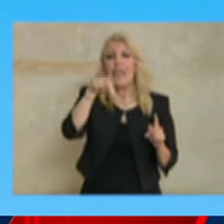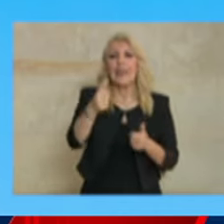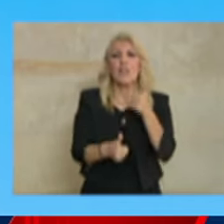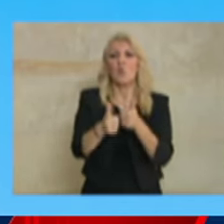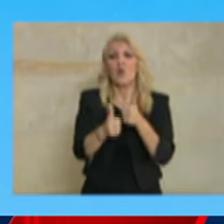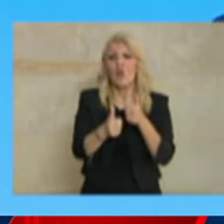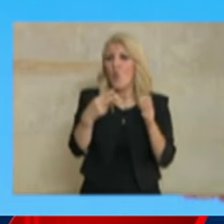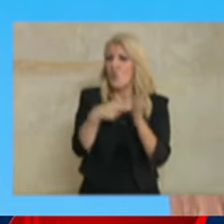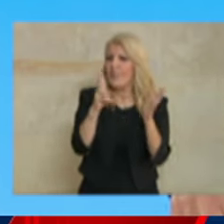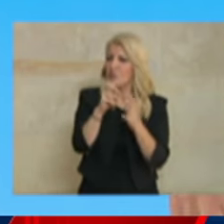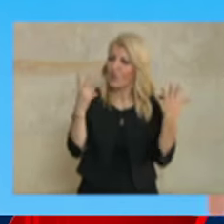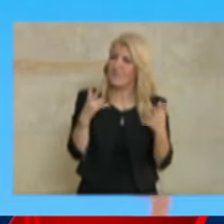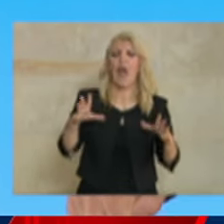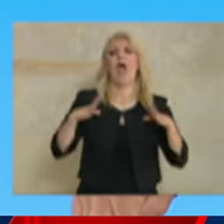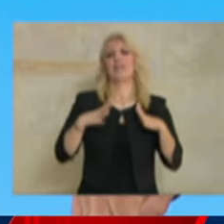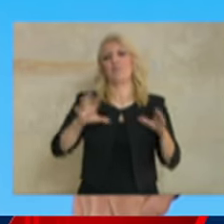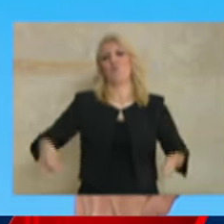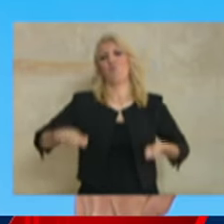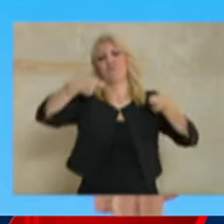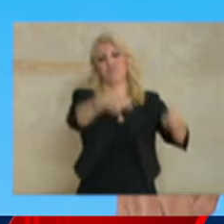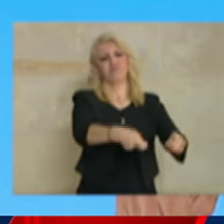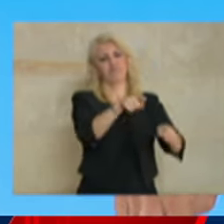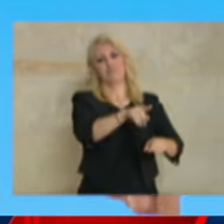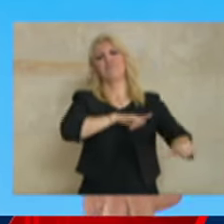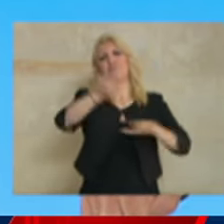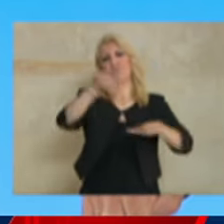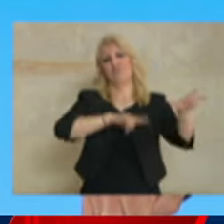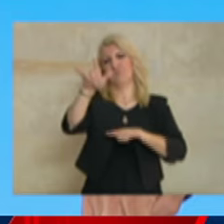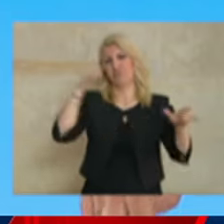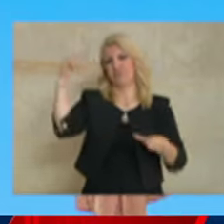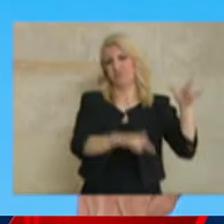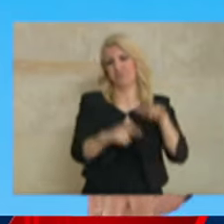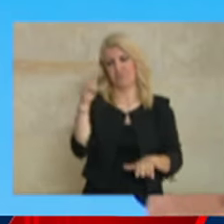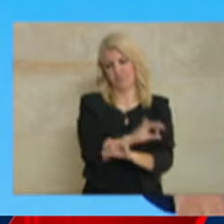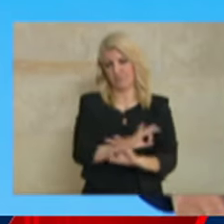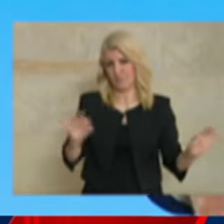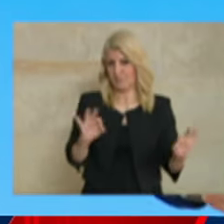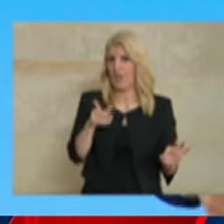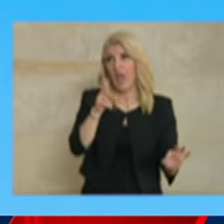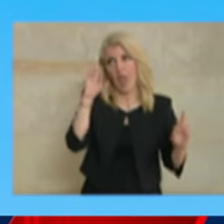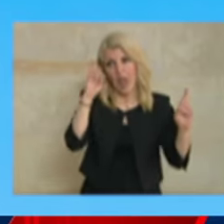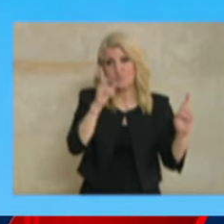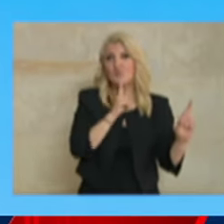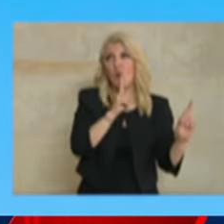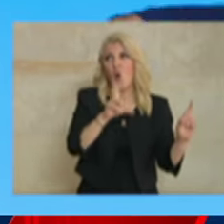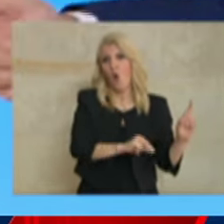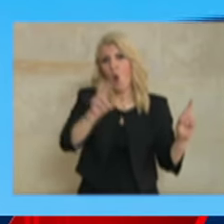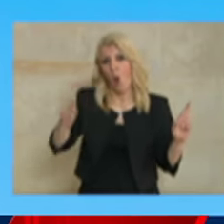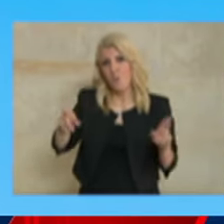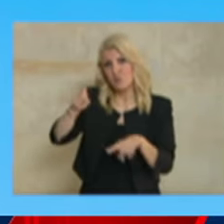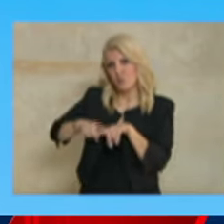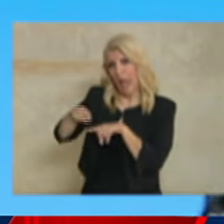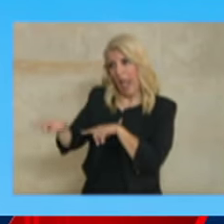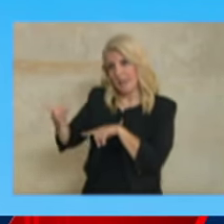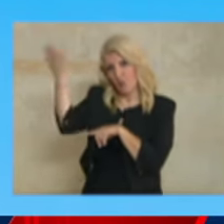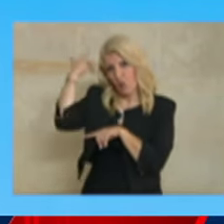την αξιοποίηση της έκτασης του παλιού αεροδρομίου, για να μην έχουμε τα ευτράπελα του ελληνικού. 20 χρόνια μας πήρε μέχρι